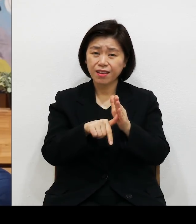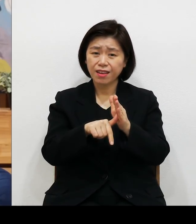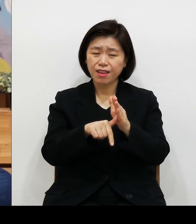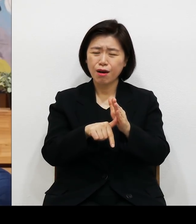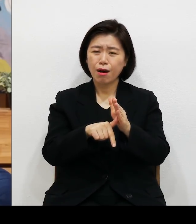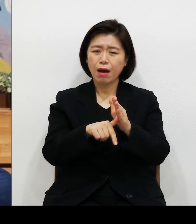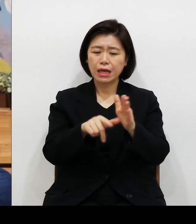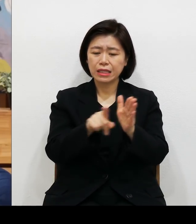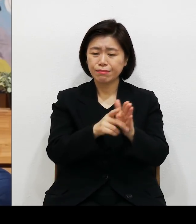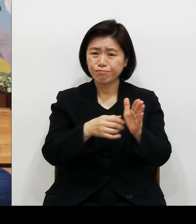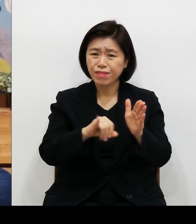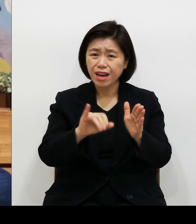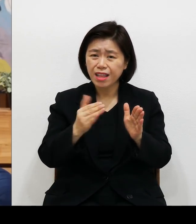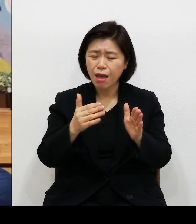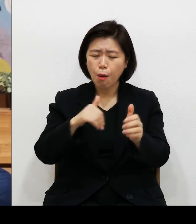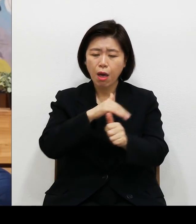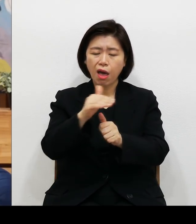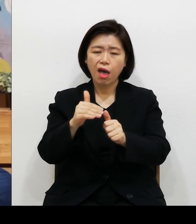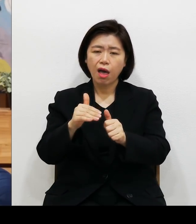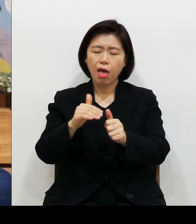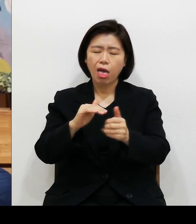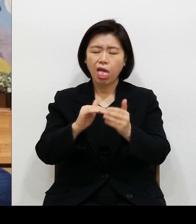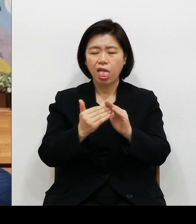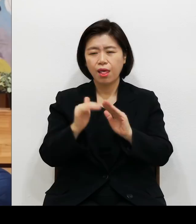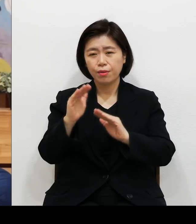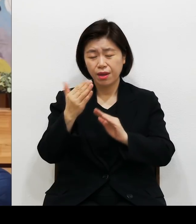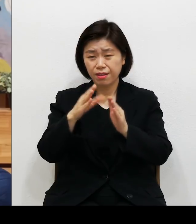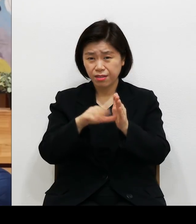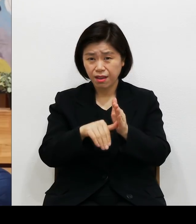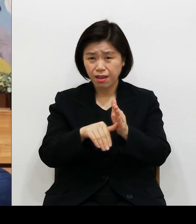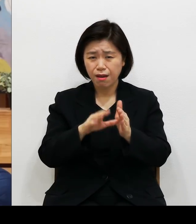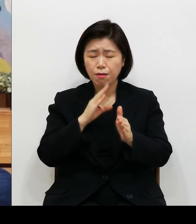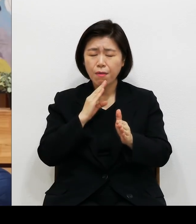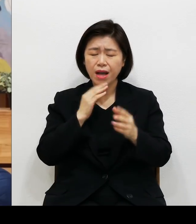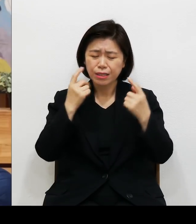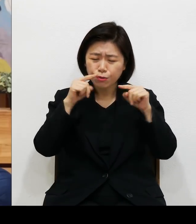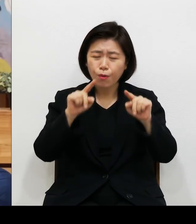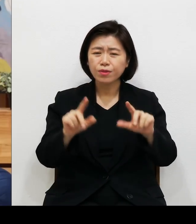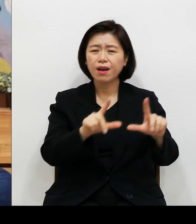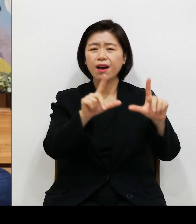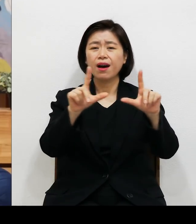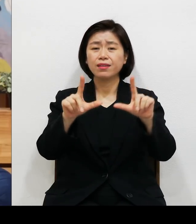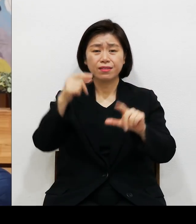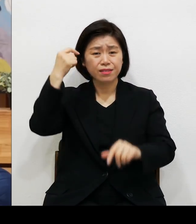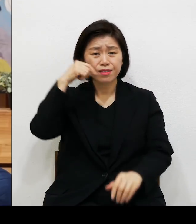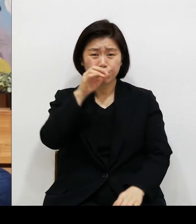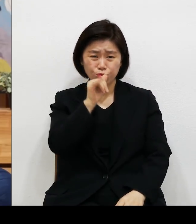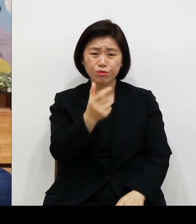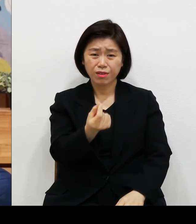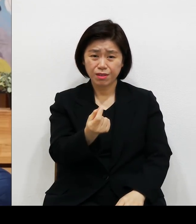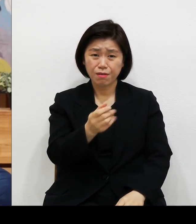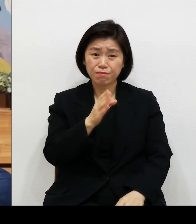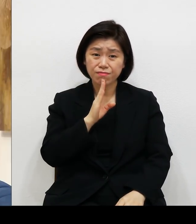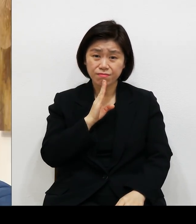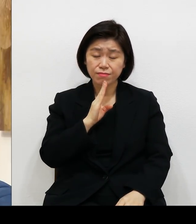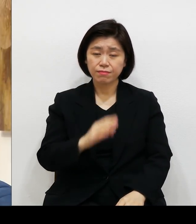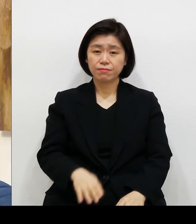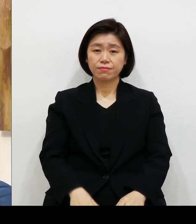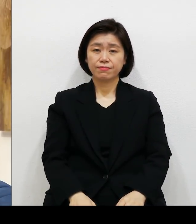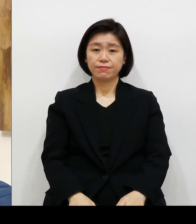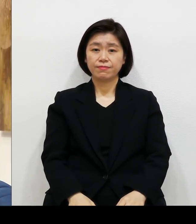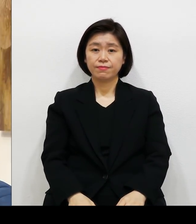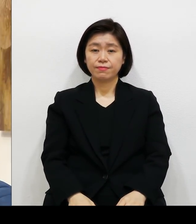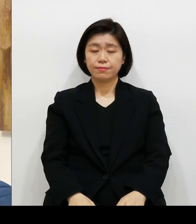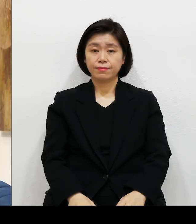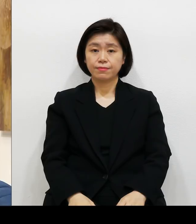되고 신용불량자의 경제적인 어려움, 뭐 지옥이 따로 없었을 것 같아요. 어떤 심정이었을까요?